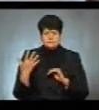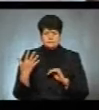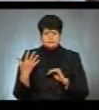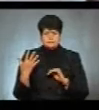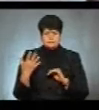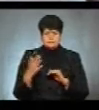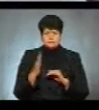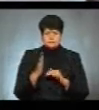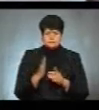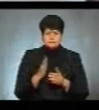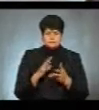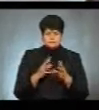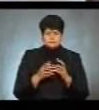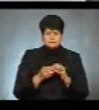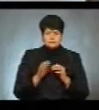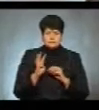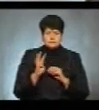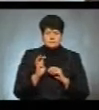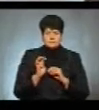8,25, то буде мали